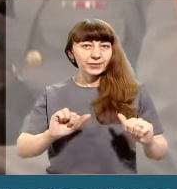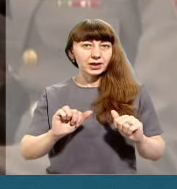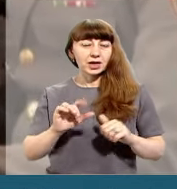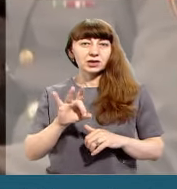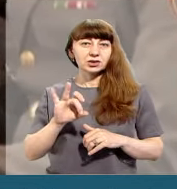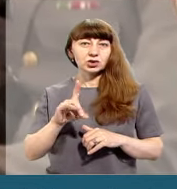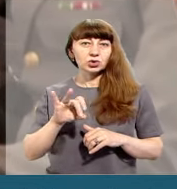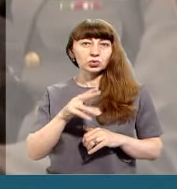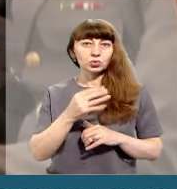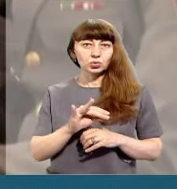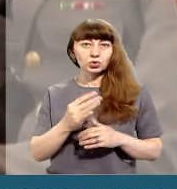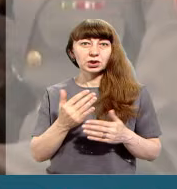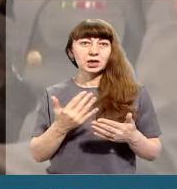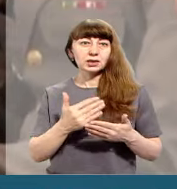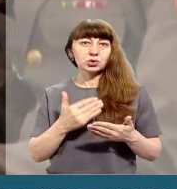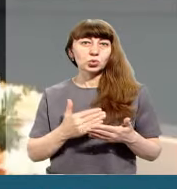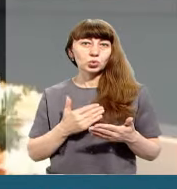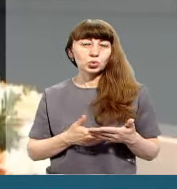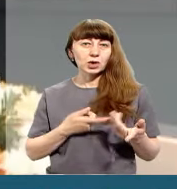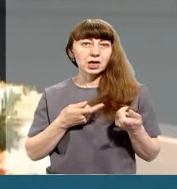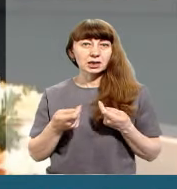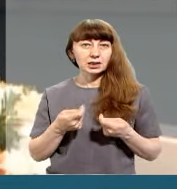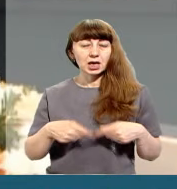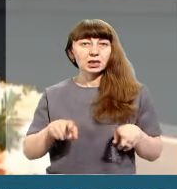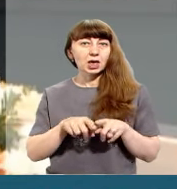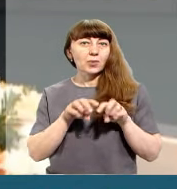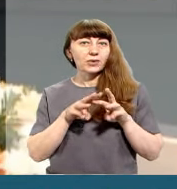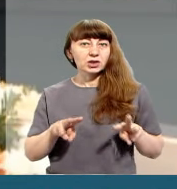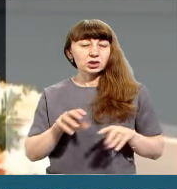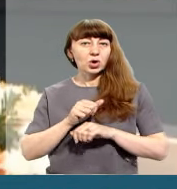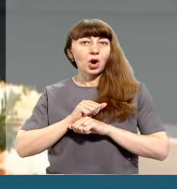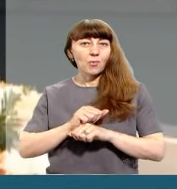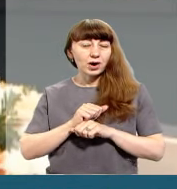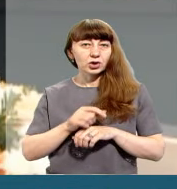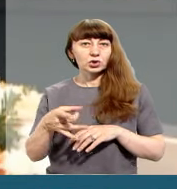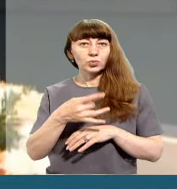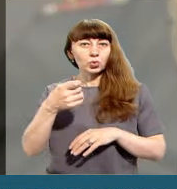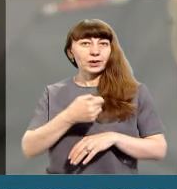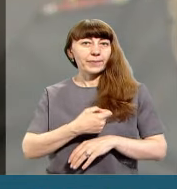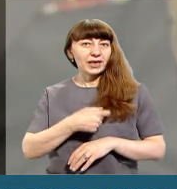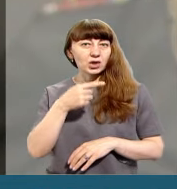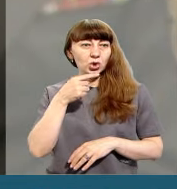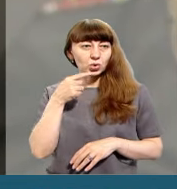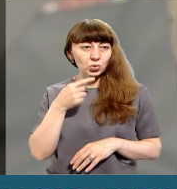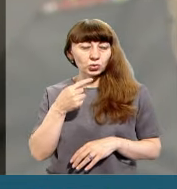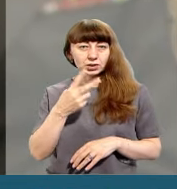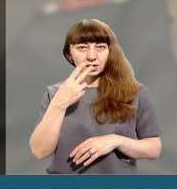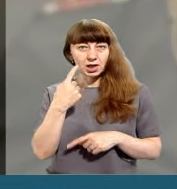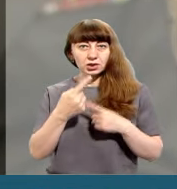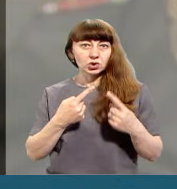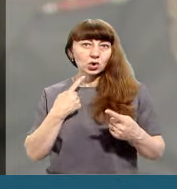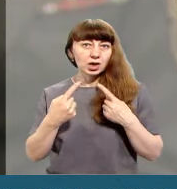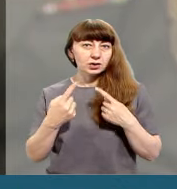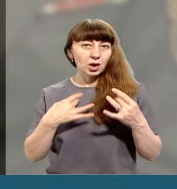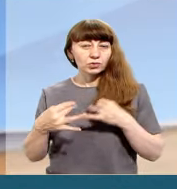региональной антитеррористической структуры организации, а также министр обороны Республики Беларусь. В традиционно дружественном и конструктивном